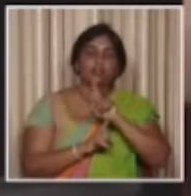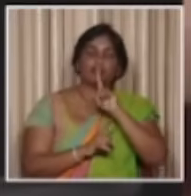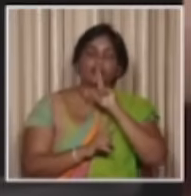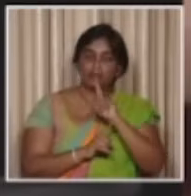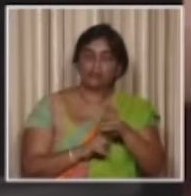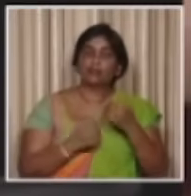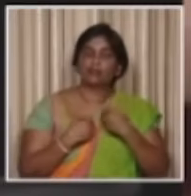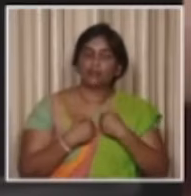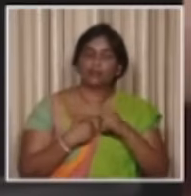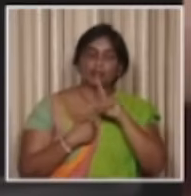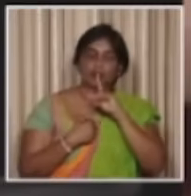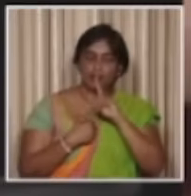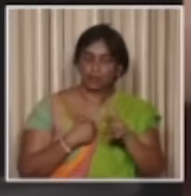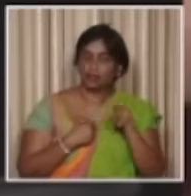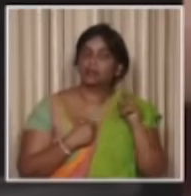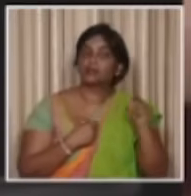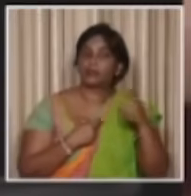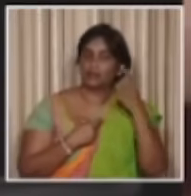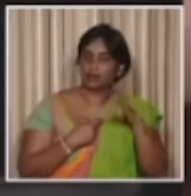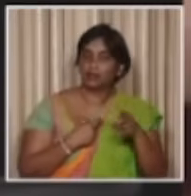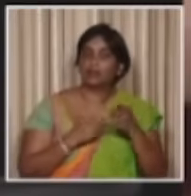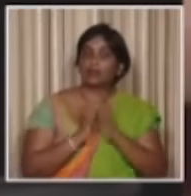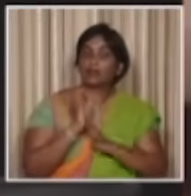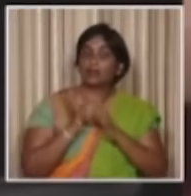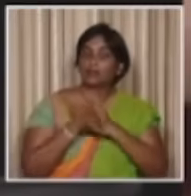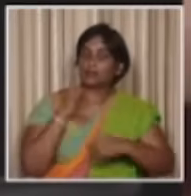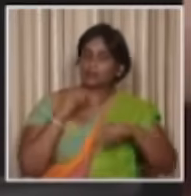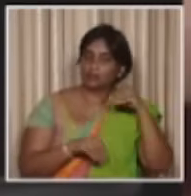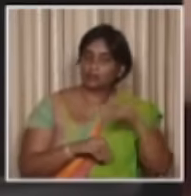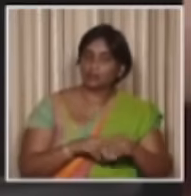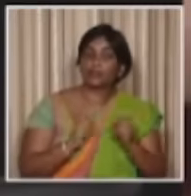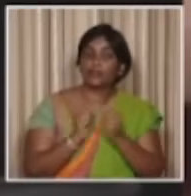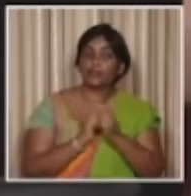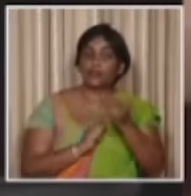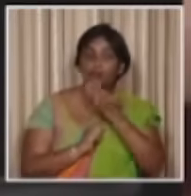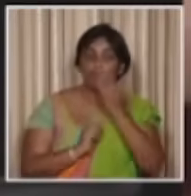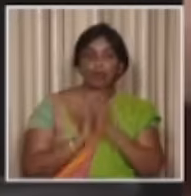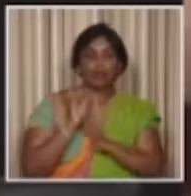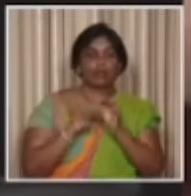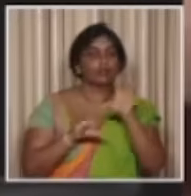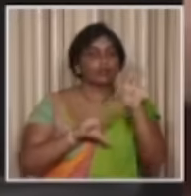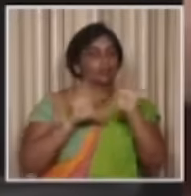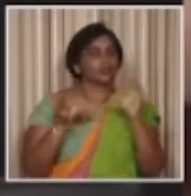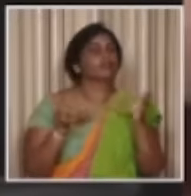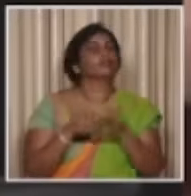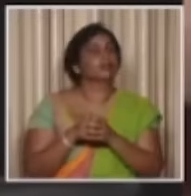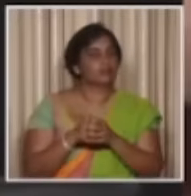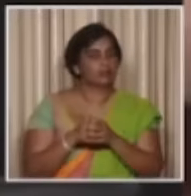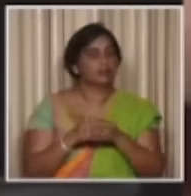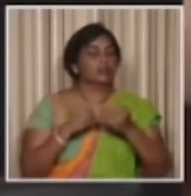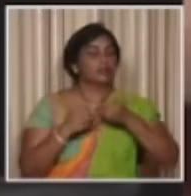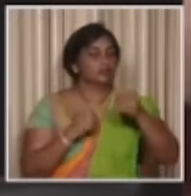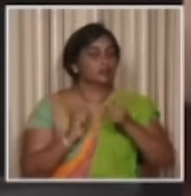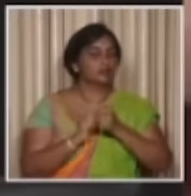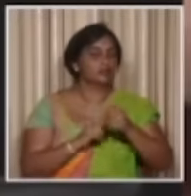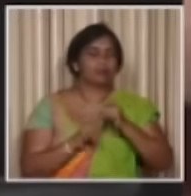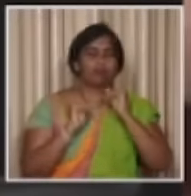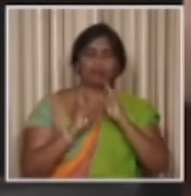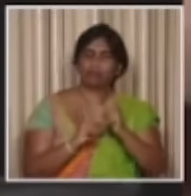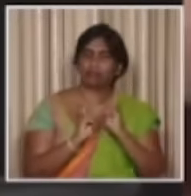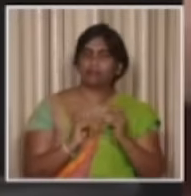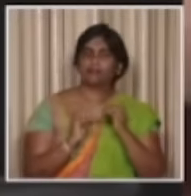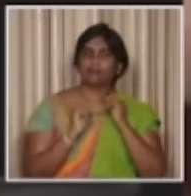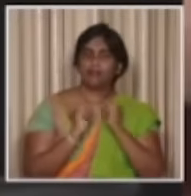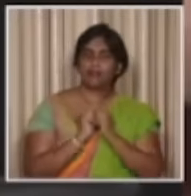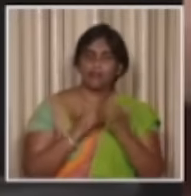කරලා අපි කියනවා ඒ හින්දා මැතිවරණයක් තියලා වැඩ කරන්න පුළුවන් කණ්ඩායමක් පත් කරගන්න තවදුරටත් මේක පල් කර කර